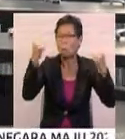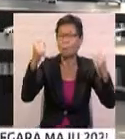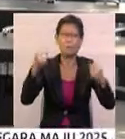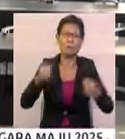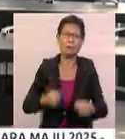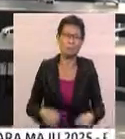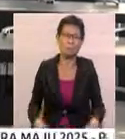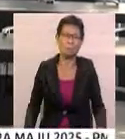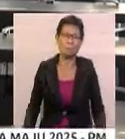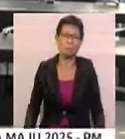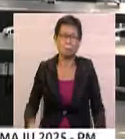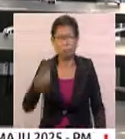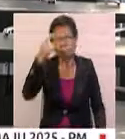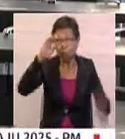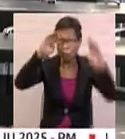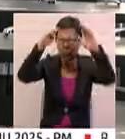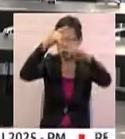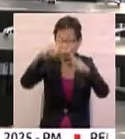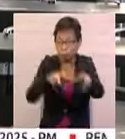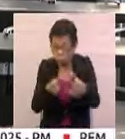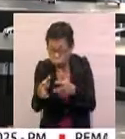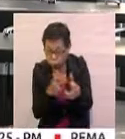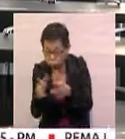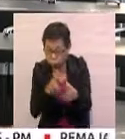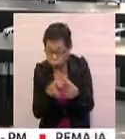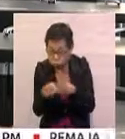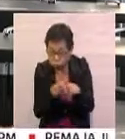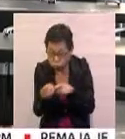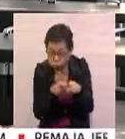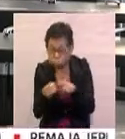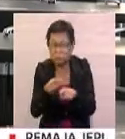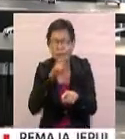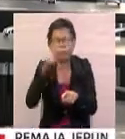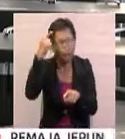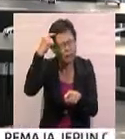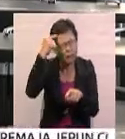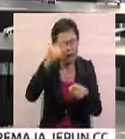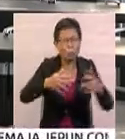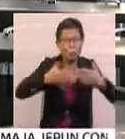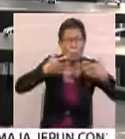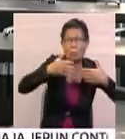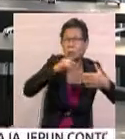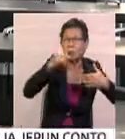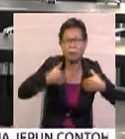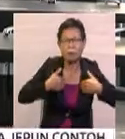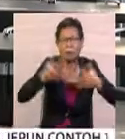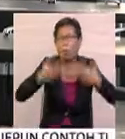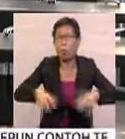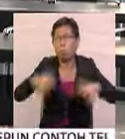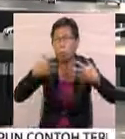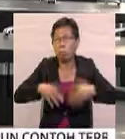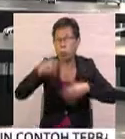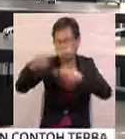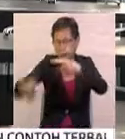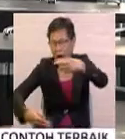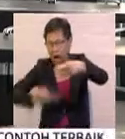Fokus pun untuk race dan fight kereta depan, so tak terfikir juga. Tapi daripada kepanasan pun